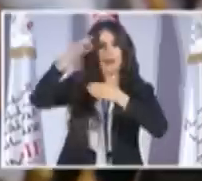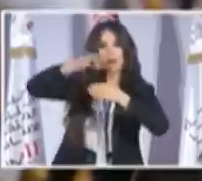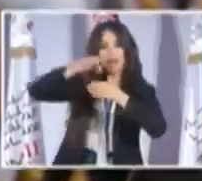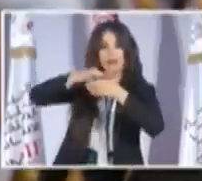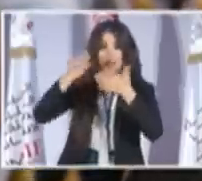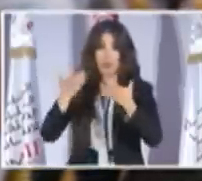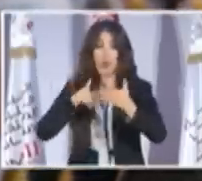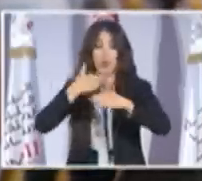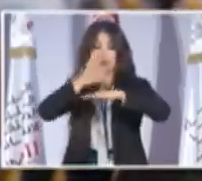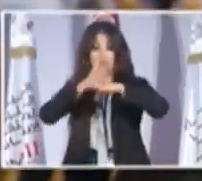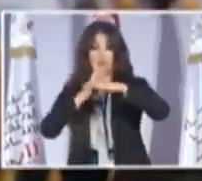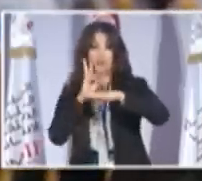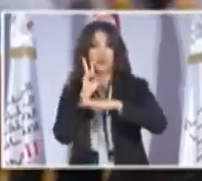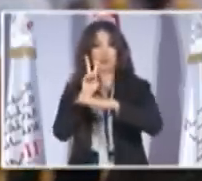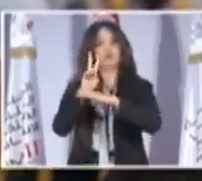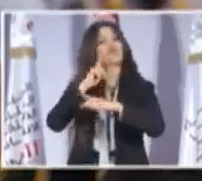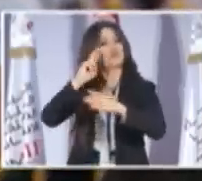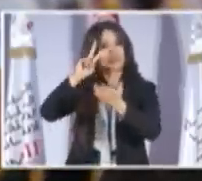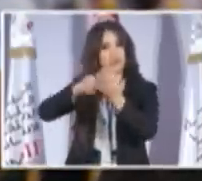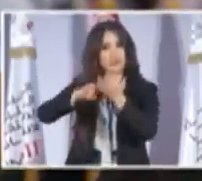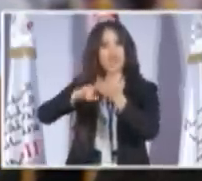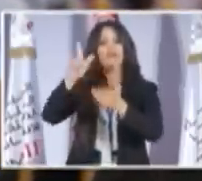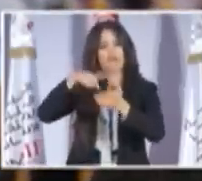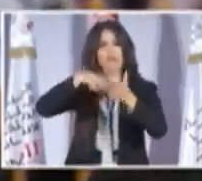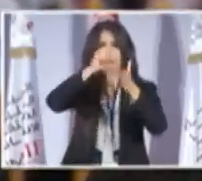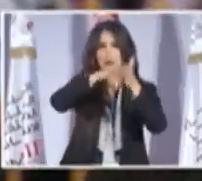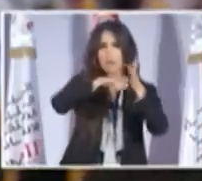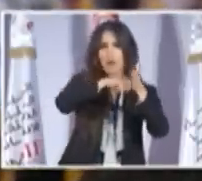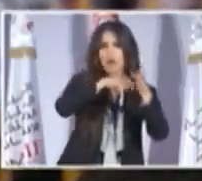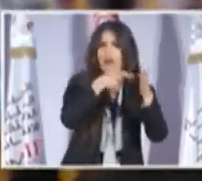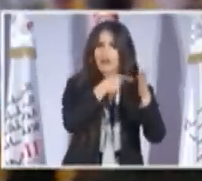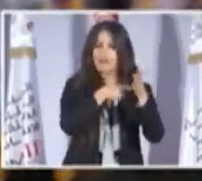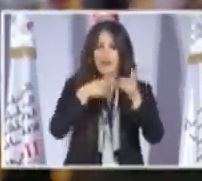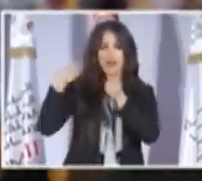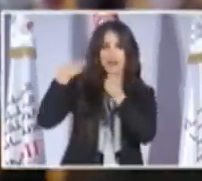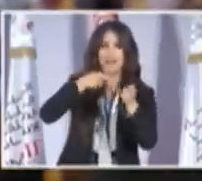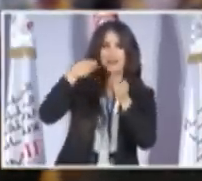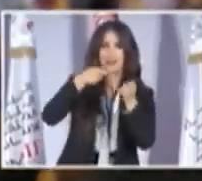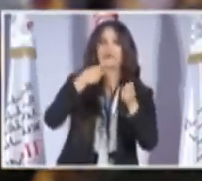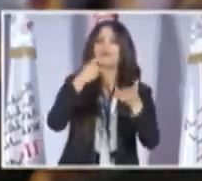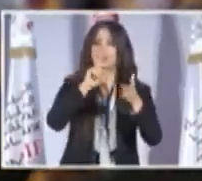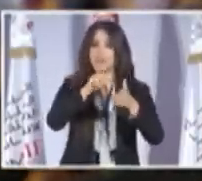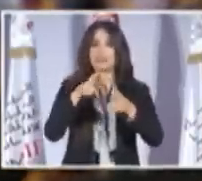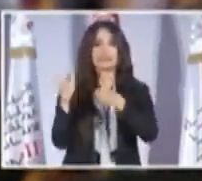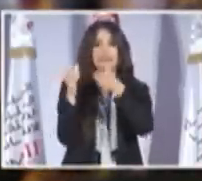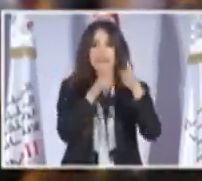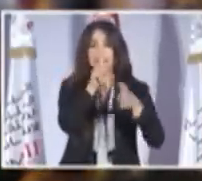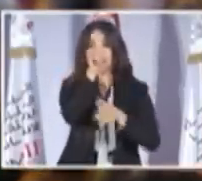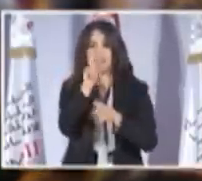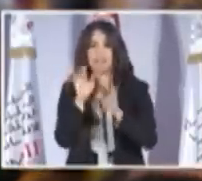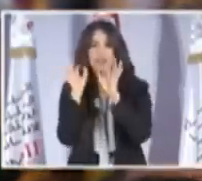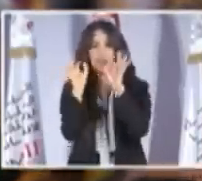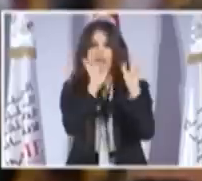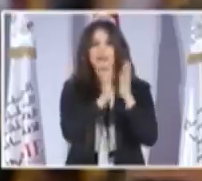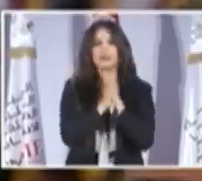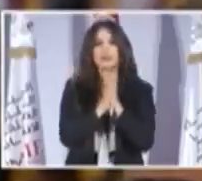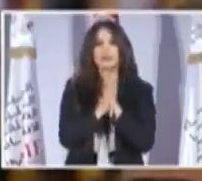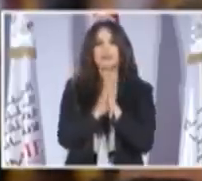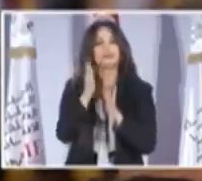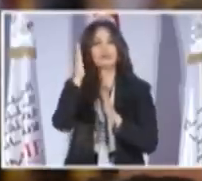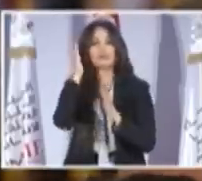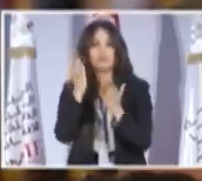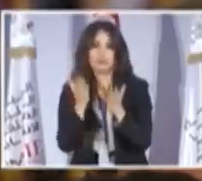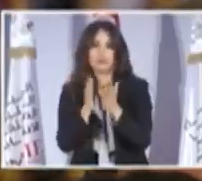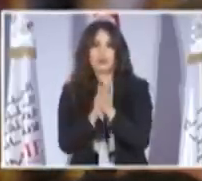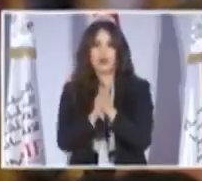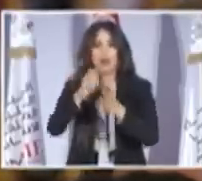اليوم امام حقيقه انه هناك مخالفه في مساله المصاريف اه سؤالي اه دقيق هل يمكن ان تكون